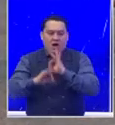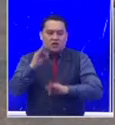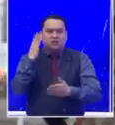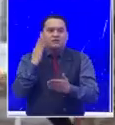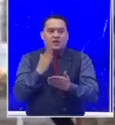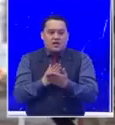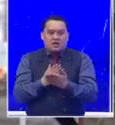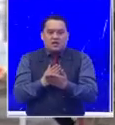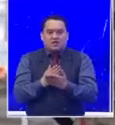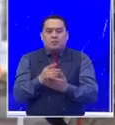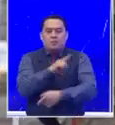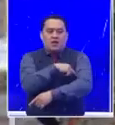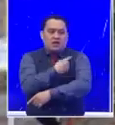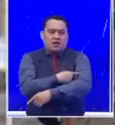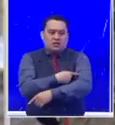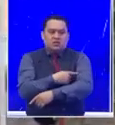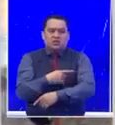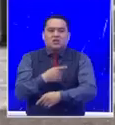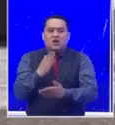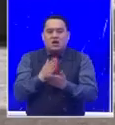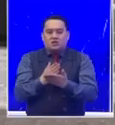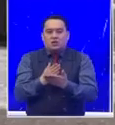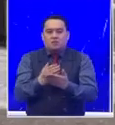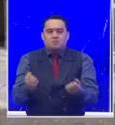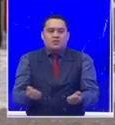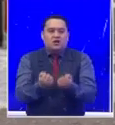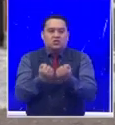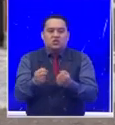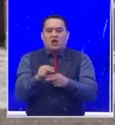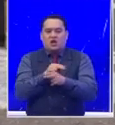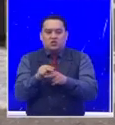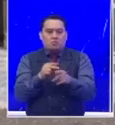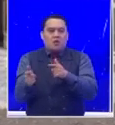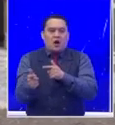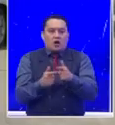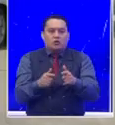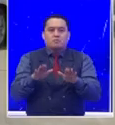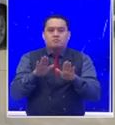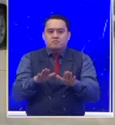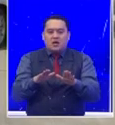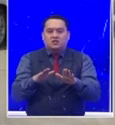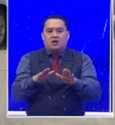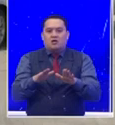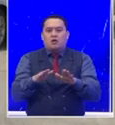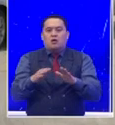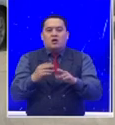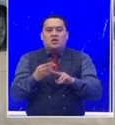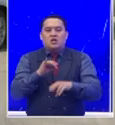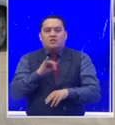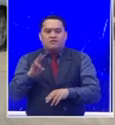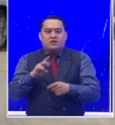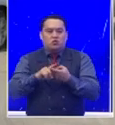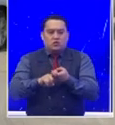средства и изделия медицинского назначения для поддерживающей терапии. Подготовлены места с боксами для изоляции в